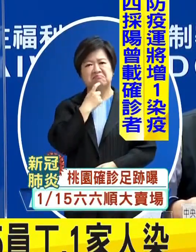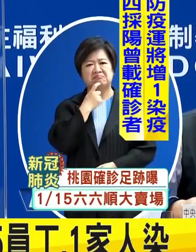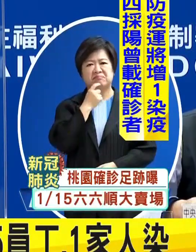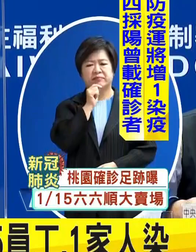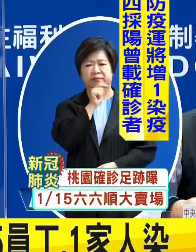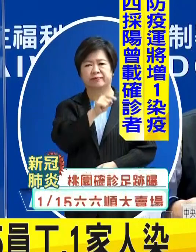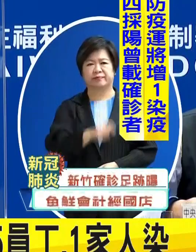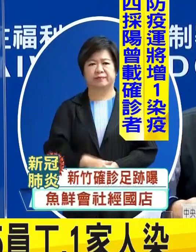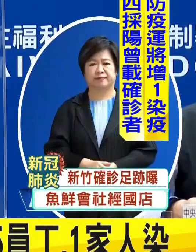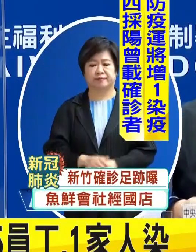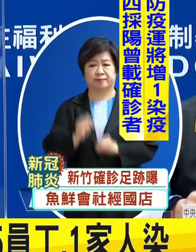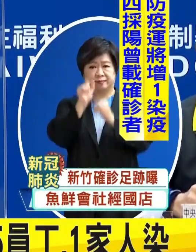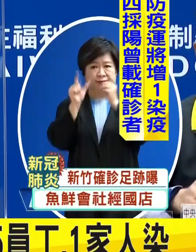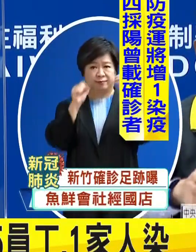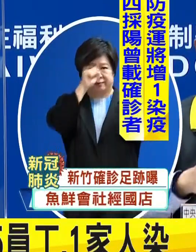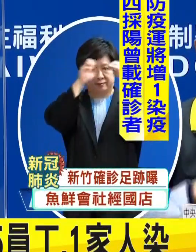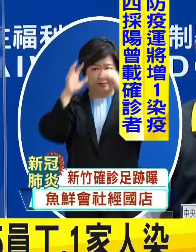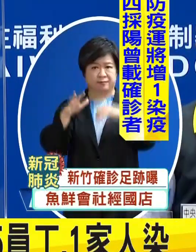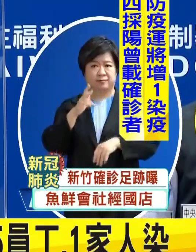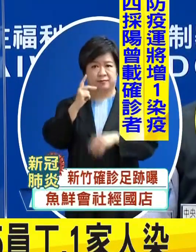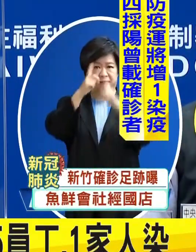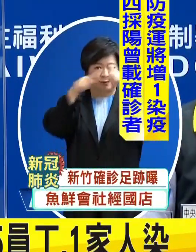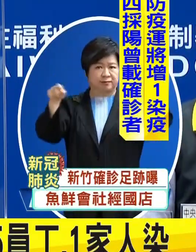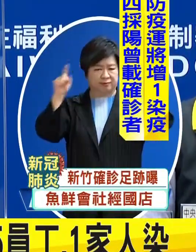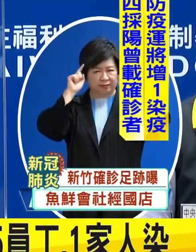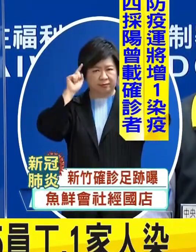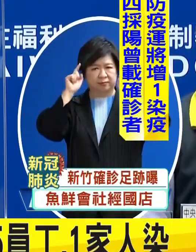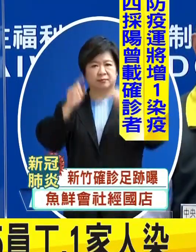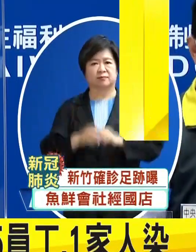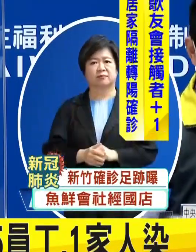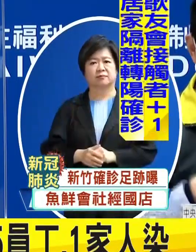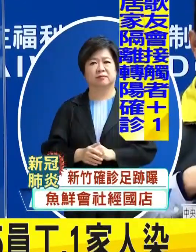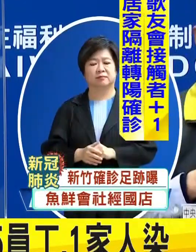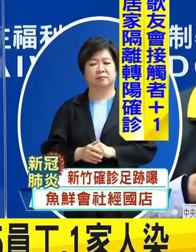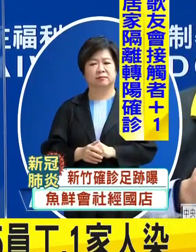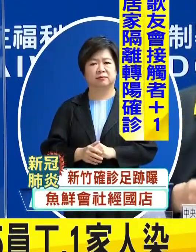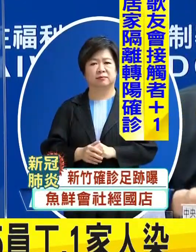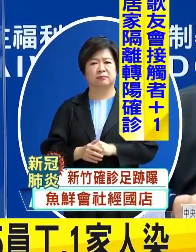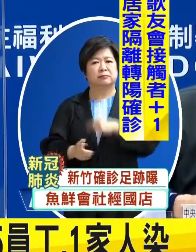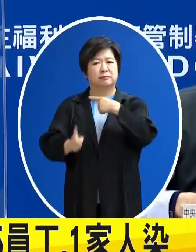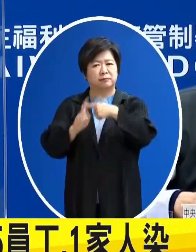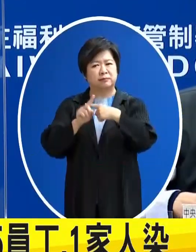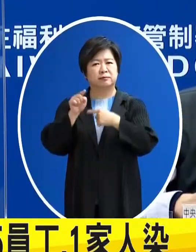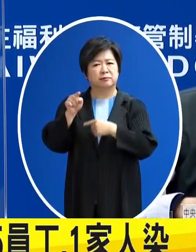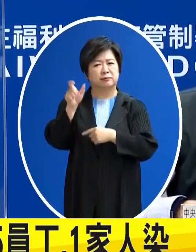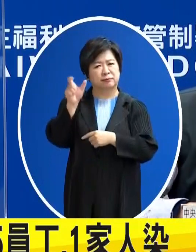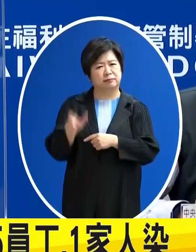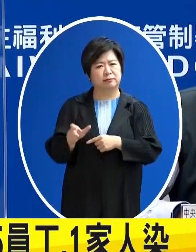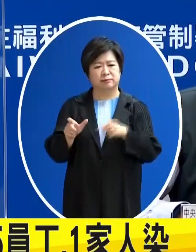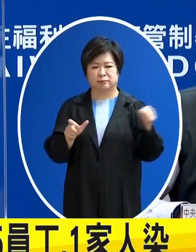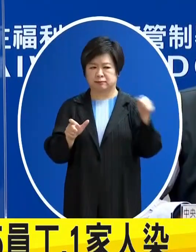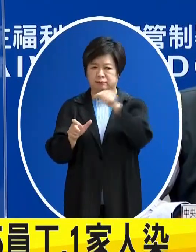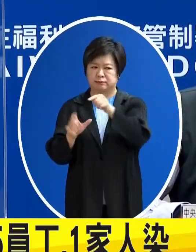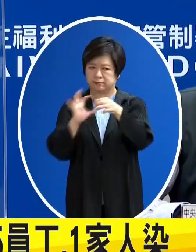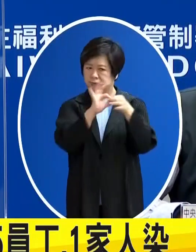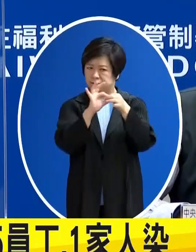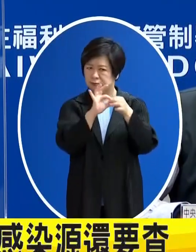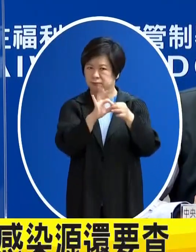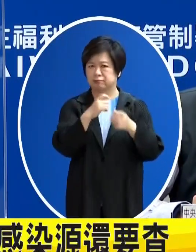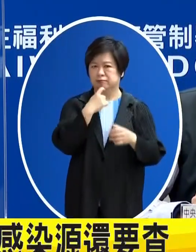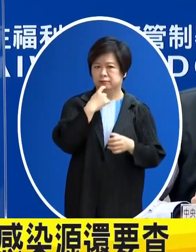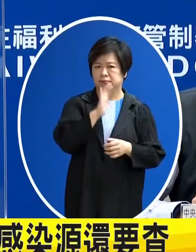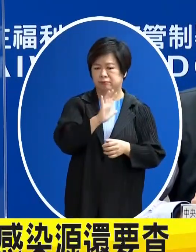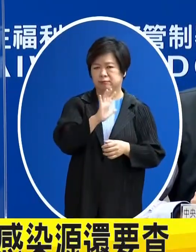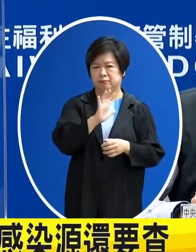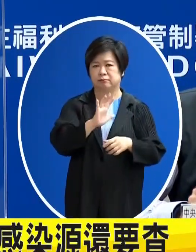个哦明星哈、哦，这个哈、哦、科大这边哈、哦、确诊者有所关联，哦，所以他们就自己做了员